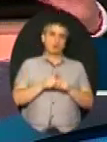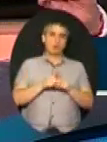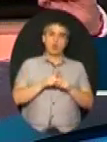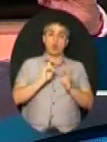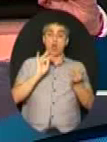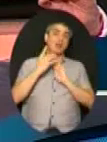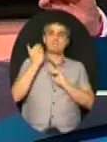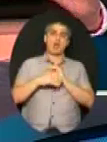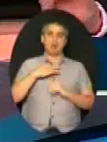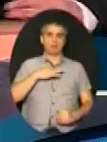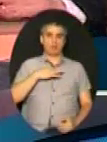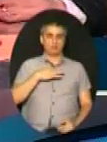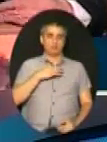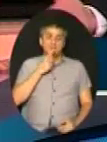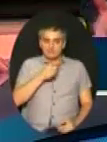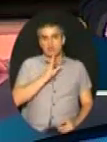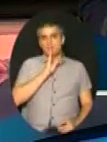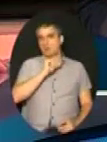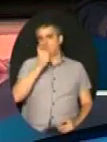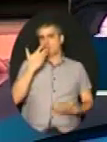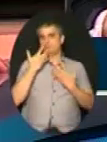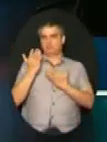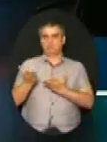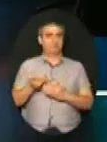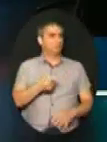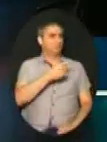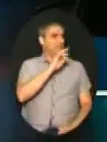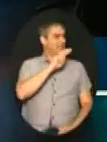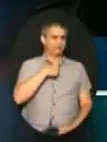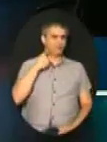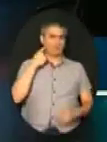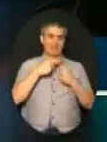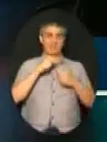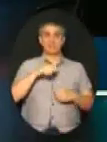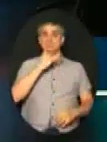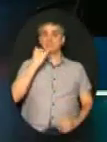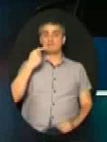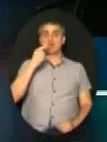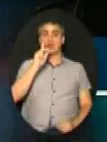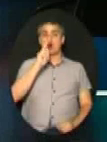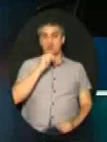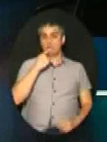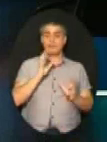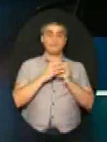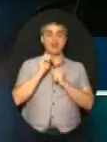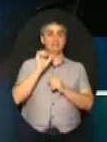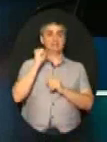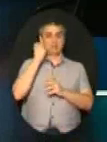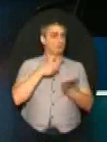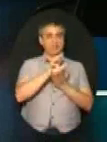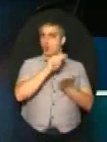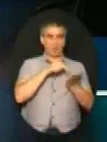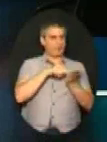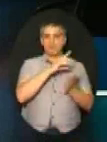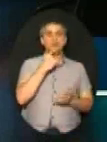אחרון האויבים שלנו. כן. וזה הדבר הנורא בכל הסיפור. יריב, שמעתי היום את חברת הכנסת זהבה גלאון אומרת שבמחנה הציוני הוקיעו אותו, לא